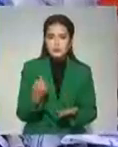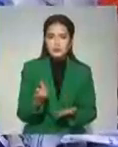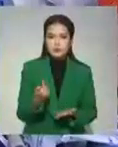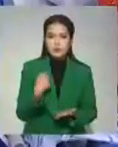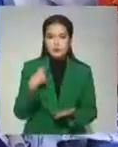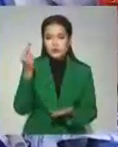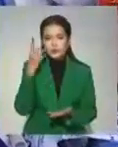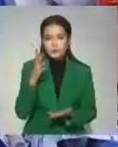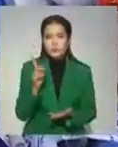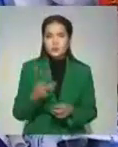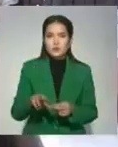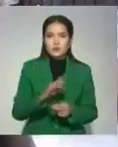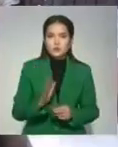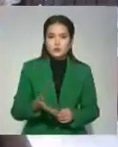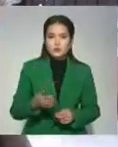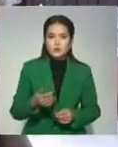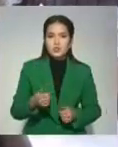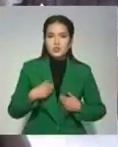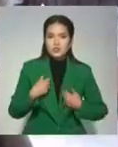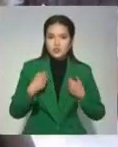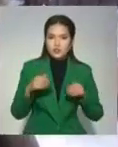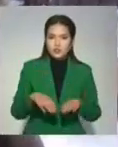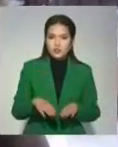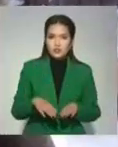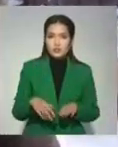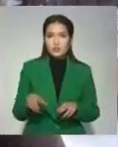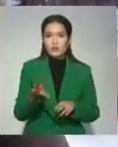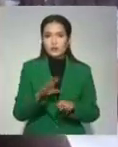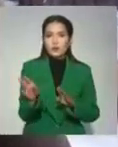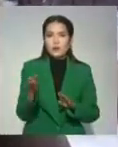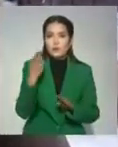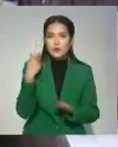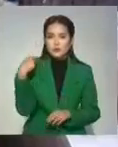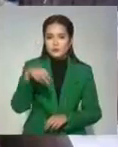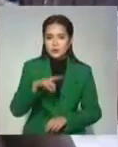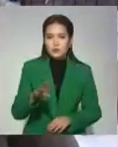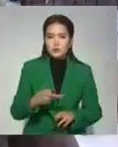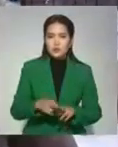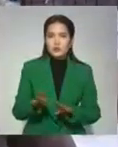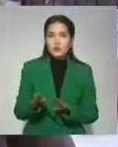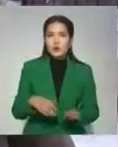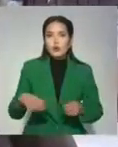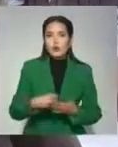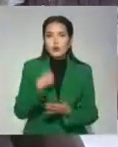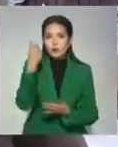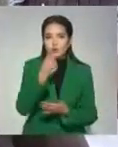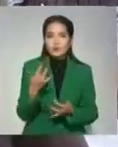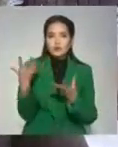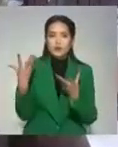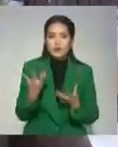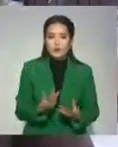думаю, что все люди не платят за мусор. Да у нас тут сплошное безобразие. Это не одного дня мусорка, несколько дней.